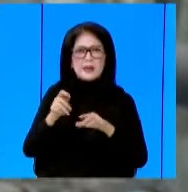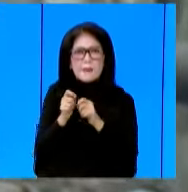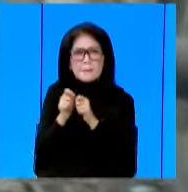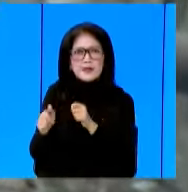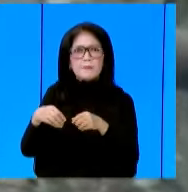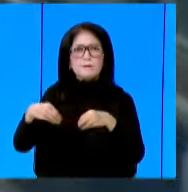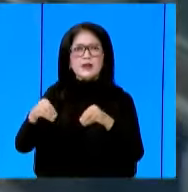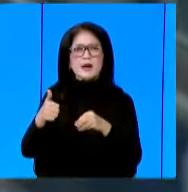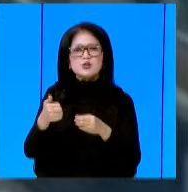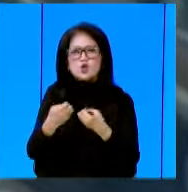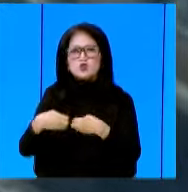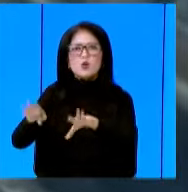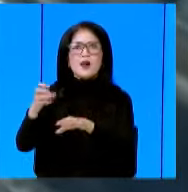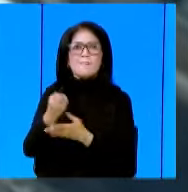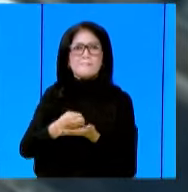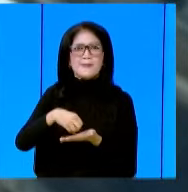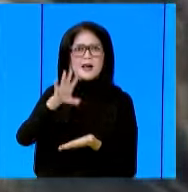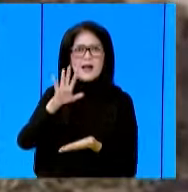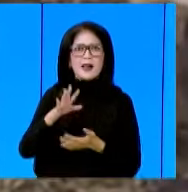pedagang karena bisa dijual lebih mahal.